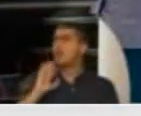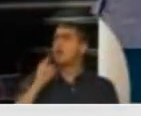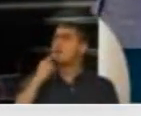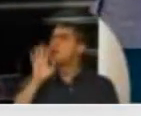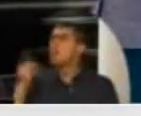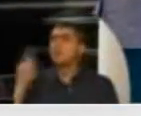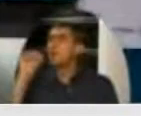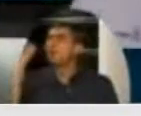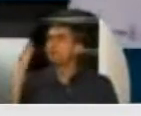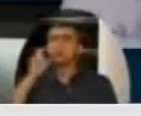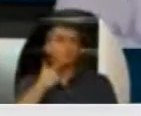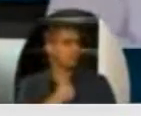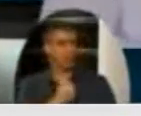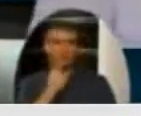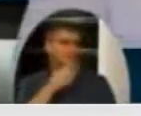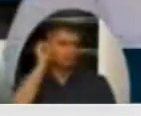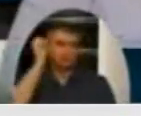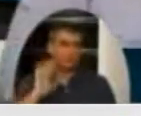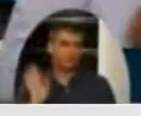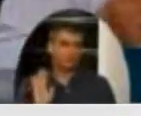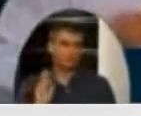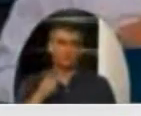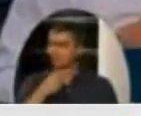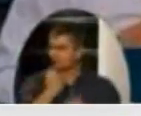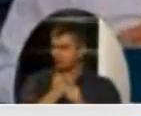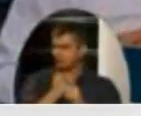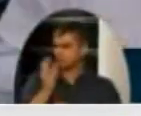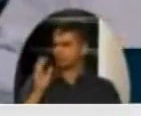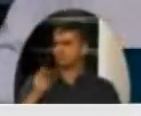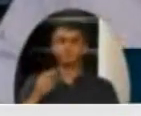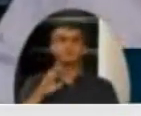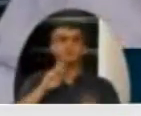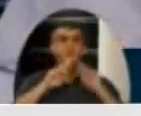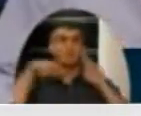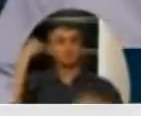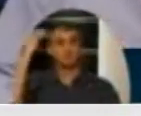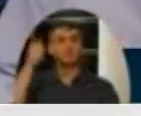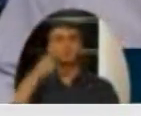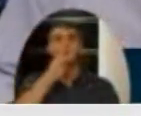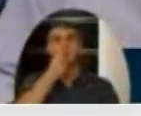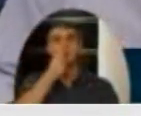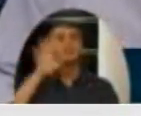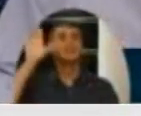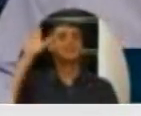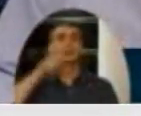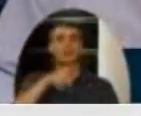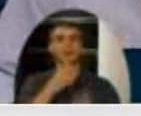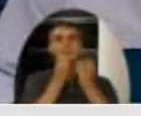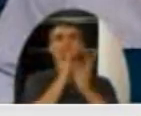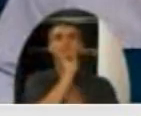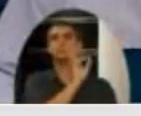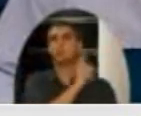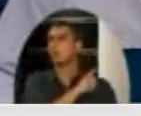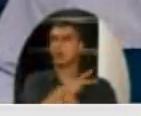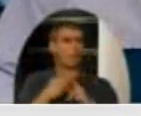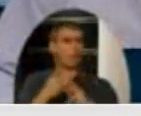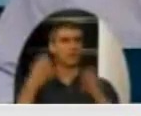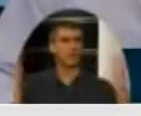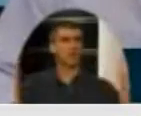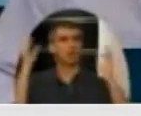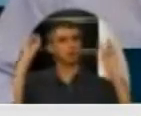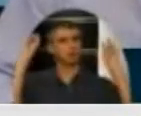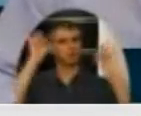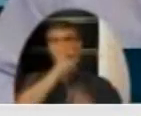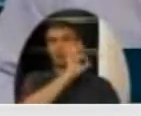לא כציונים, אבל לא כציונים, רוני. דמויות המופת היום ברשות הפלסטינאית זה היטלר, עם המסרים שלו. לא רק השהידים שלהם, אלא